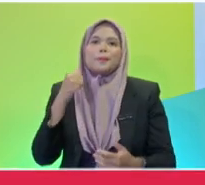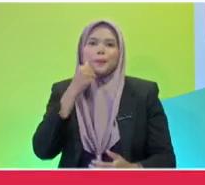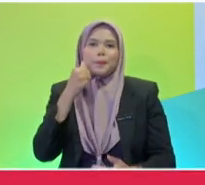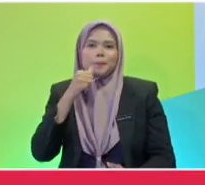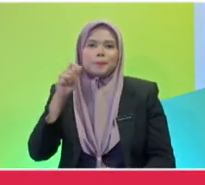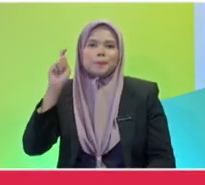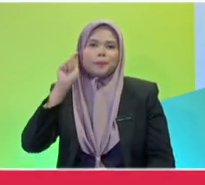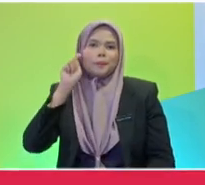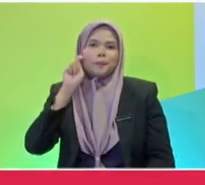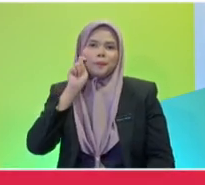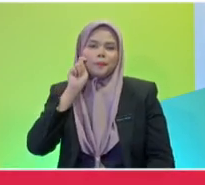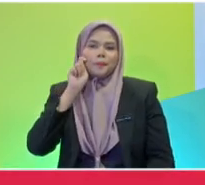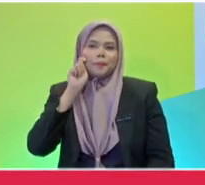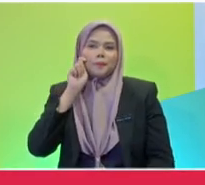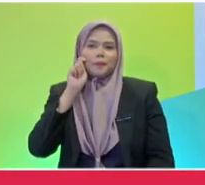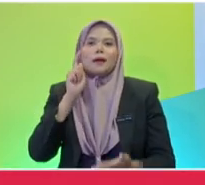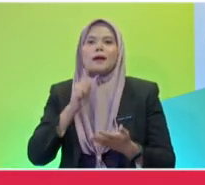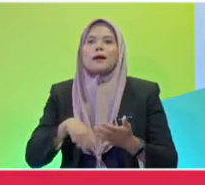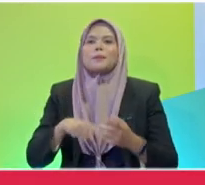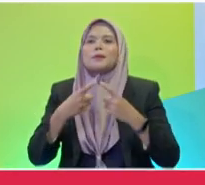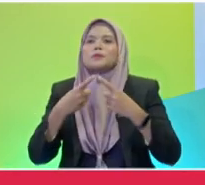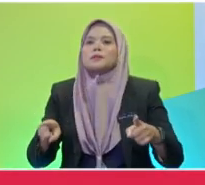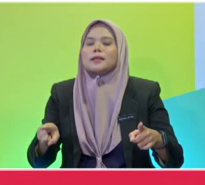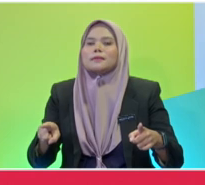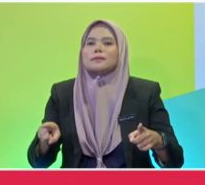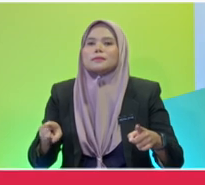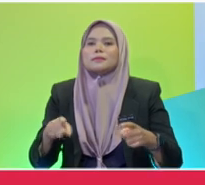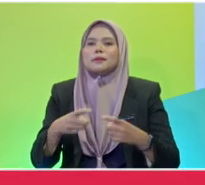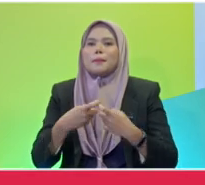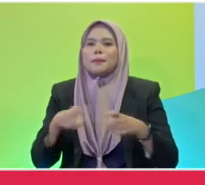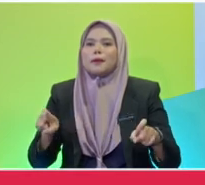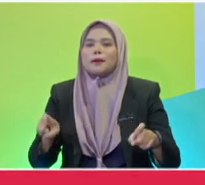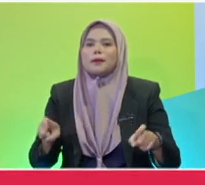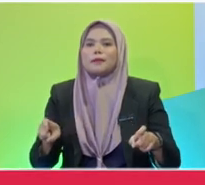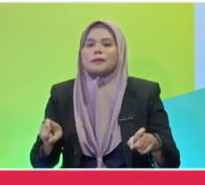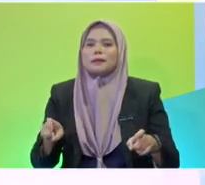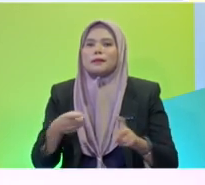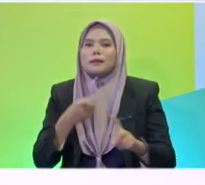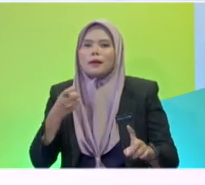buat pertimbangan dan aku keputusannya melalui gambar yang